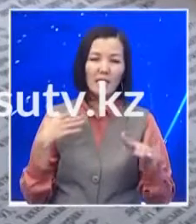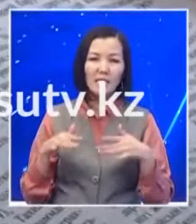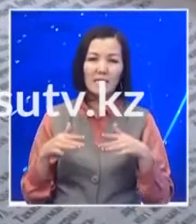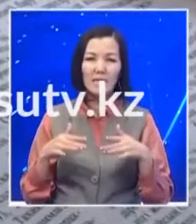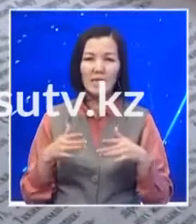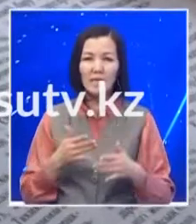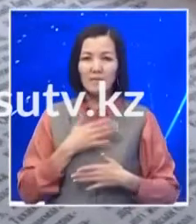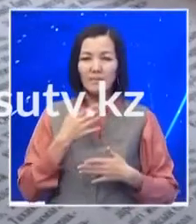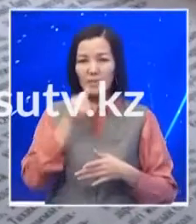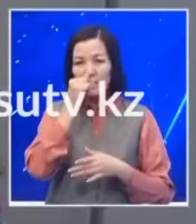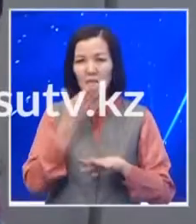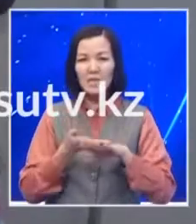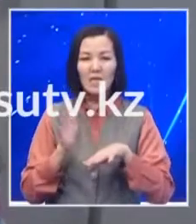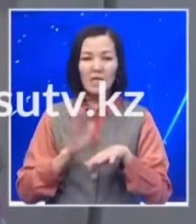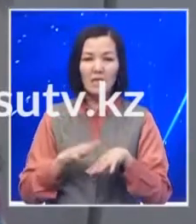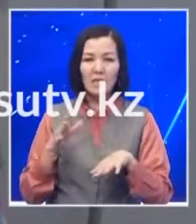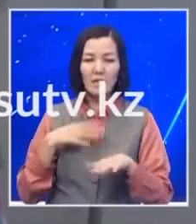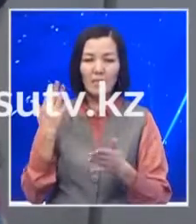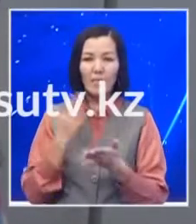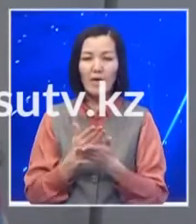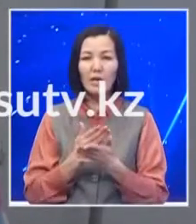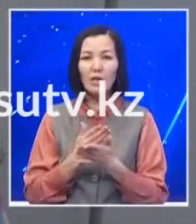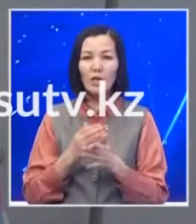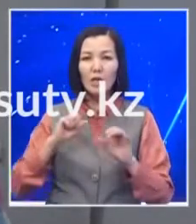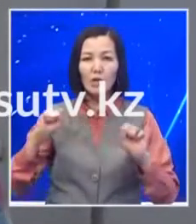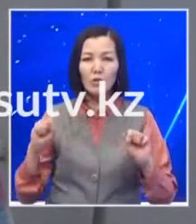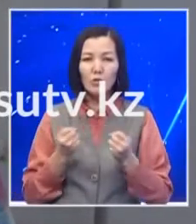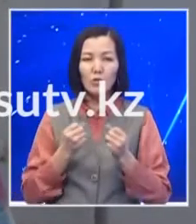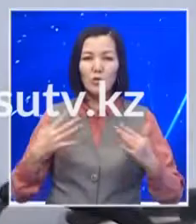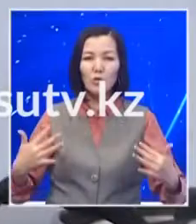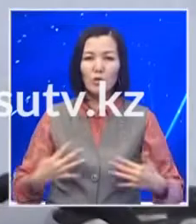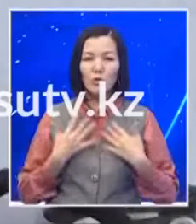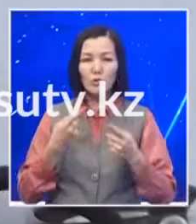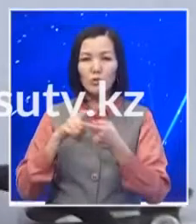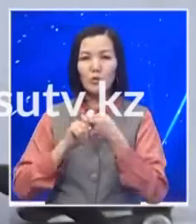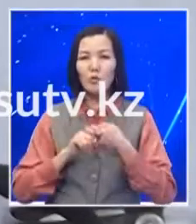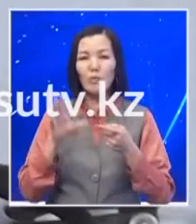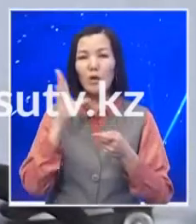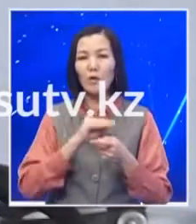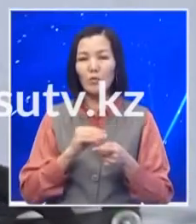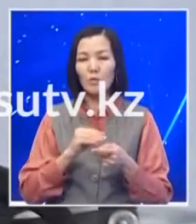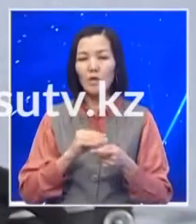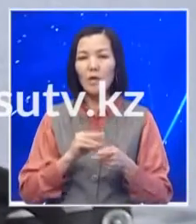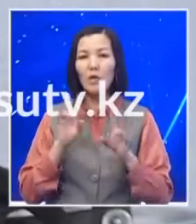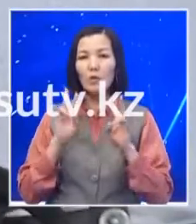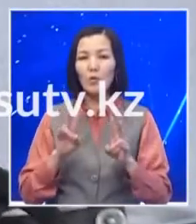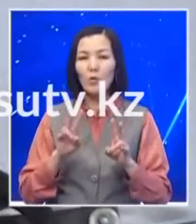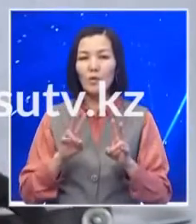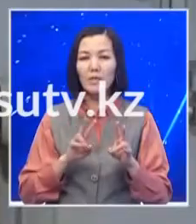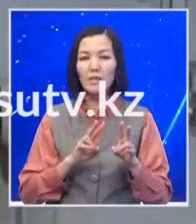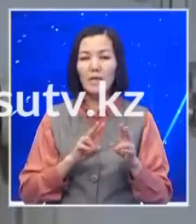алудың жиі қиында осында белгілері қалыпты. Суық тию сияқты ауруларды жұқтырып алуда жиілепті. Десе де тыным